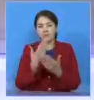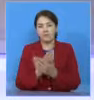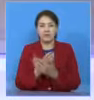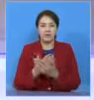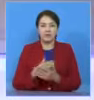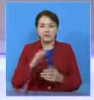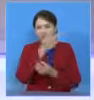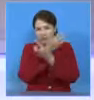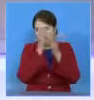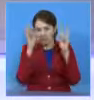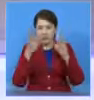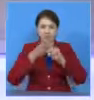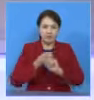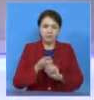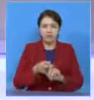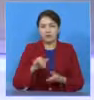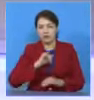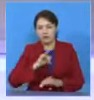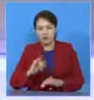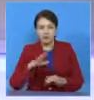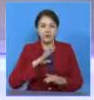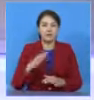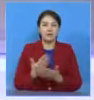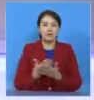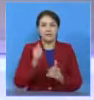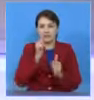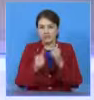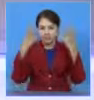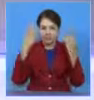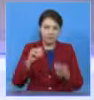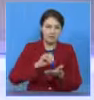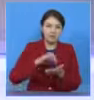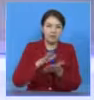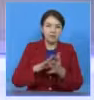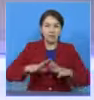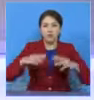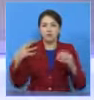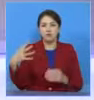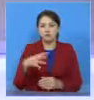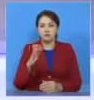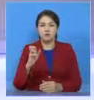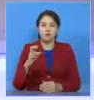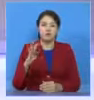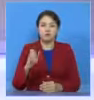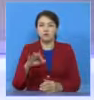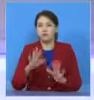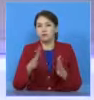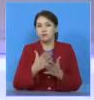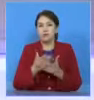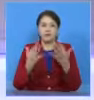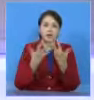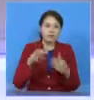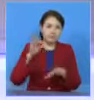Ситуация по коронавирусу в регионе остается нестабильной. В среднем ежедневно регистрируется более 400 случаев. И при этом